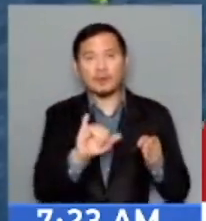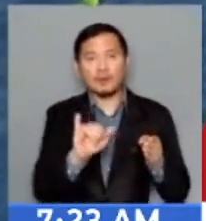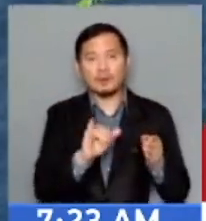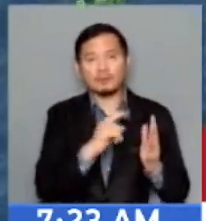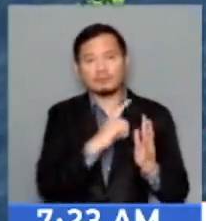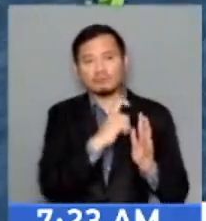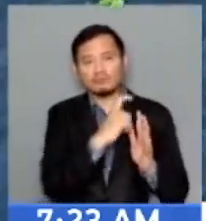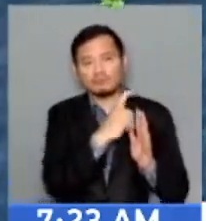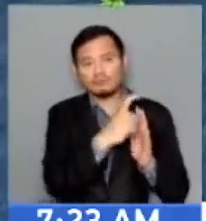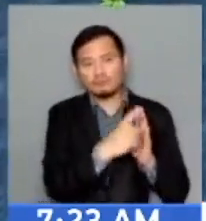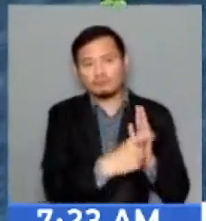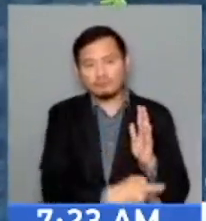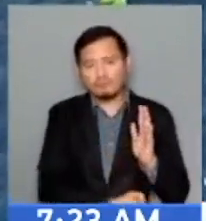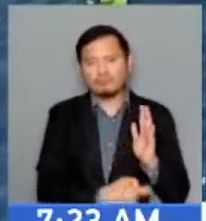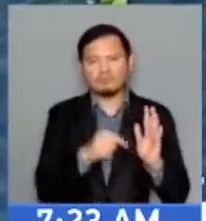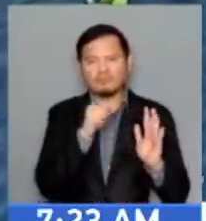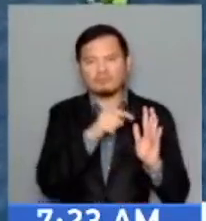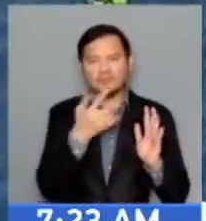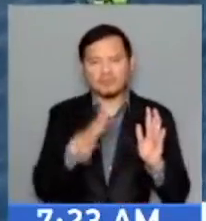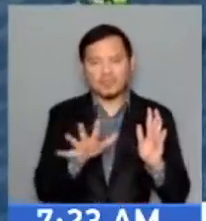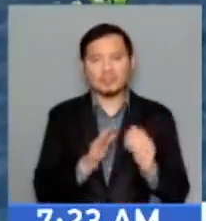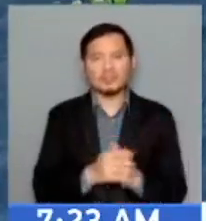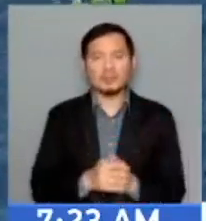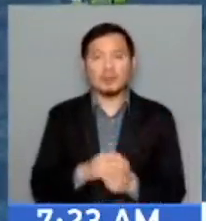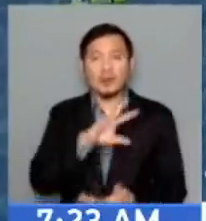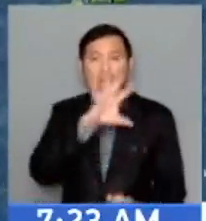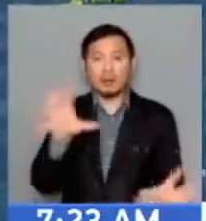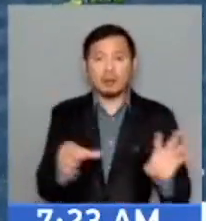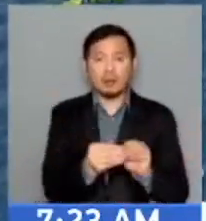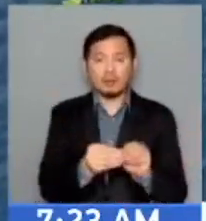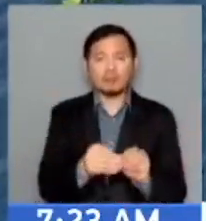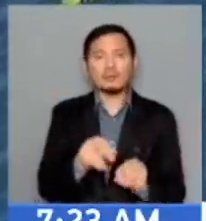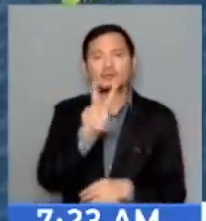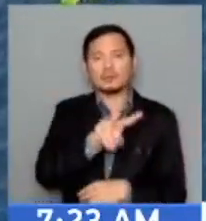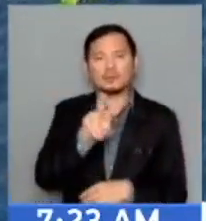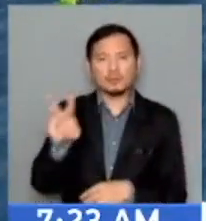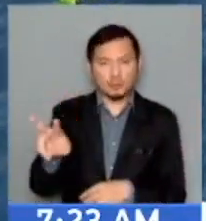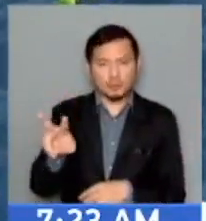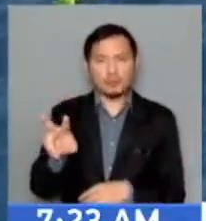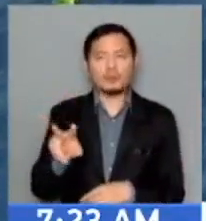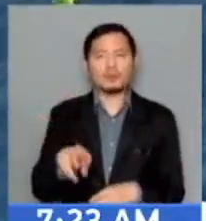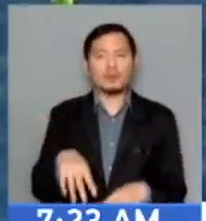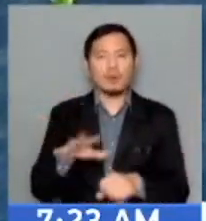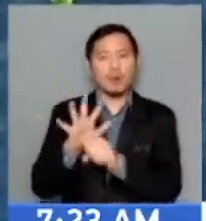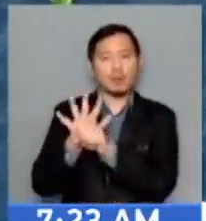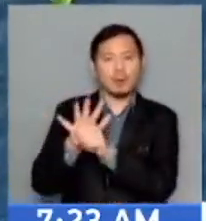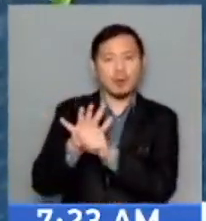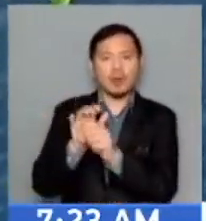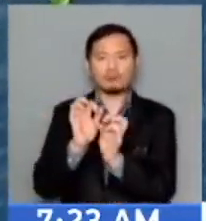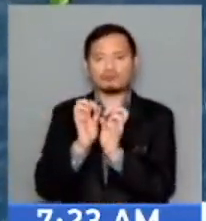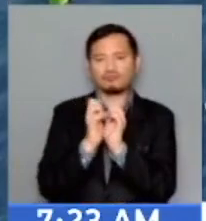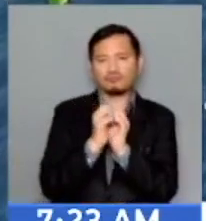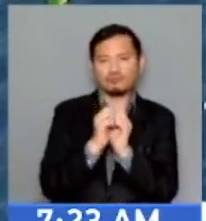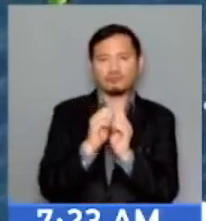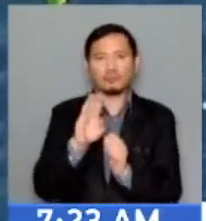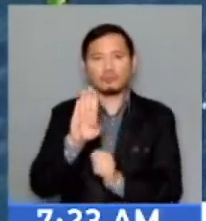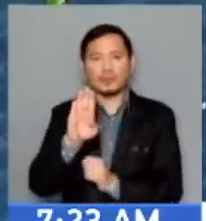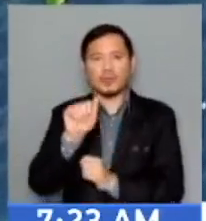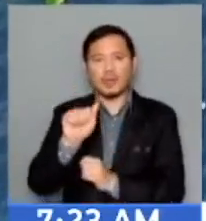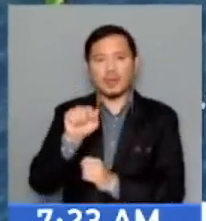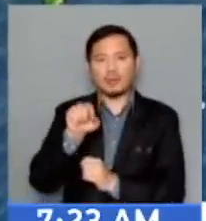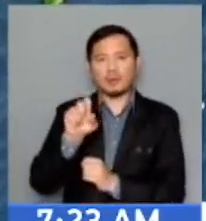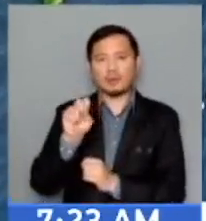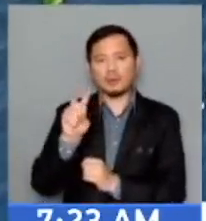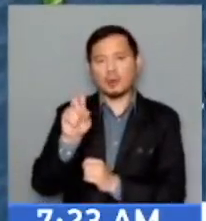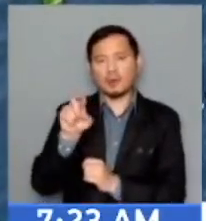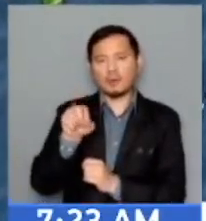sa kabuuan, 22 nang detected cases ng Omicron BA.2.12.1 sa bansa. 18 ay local cases at 4